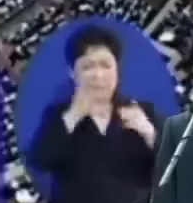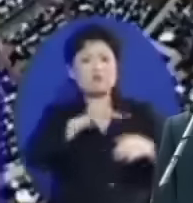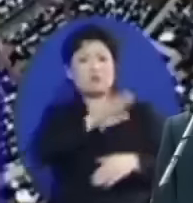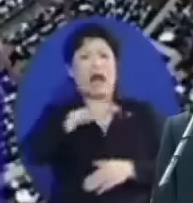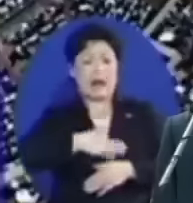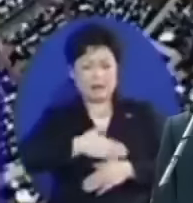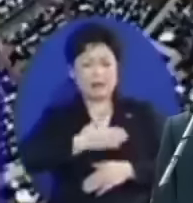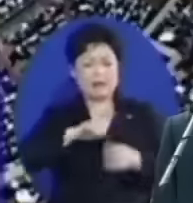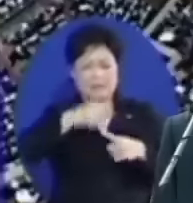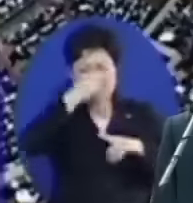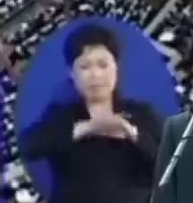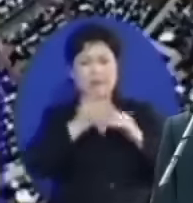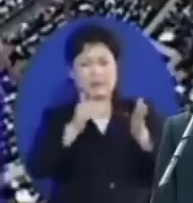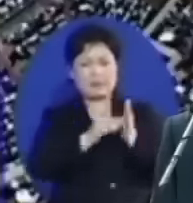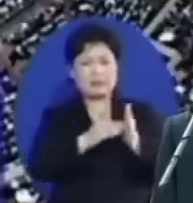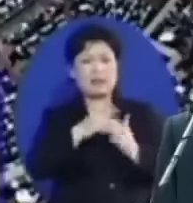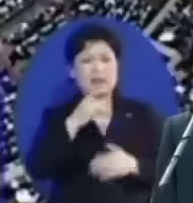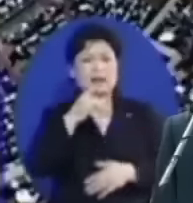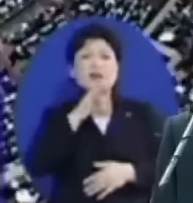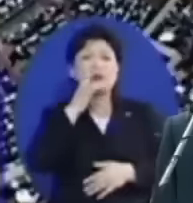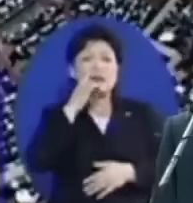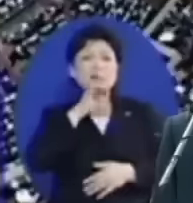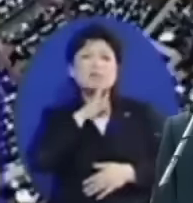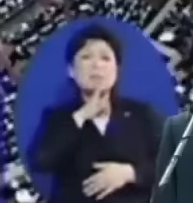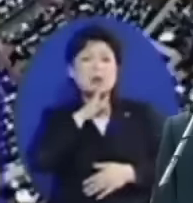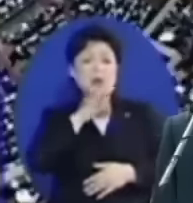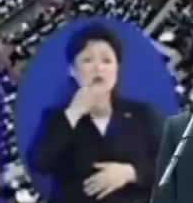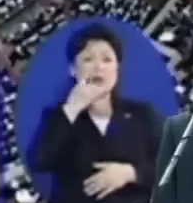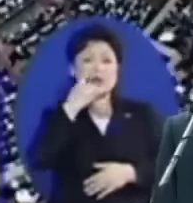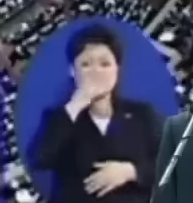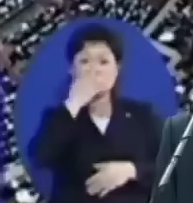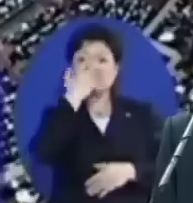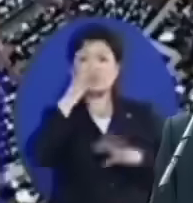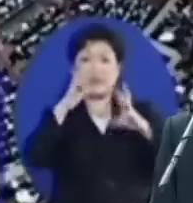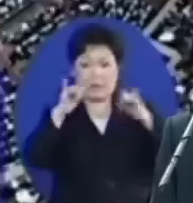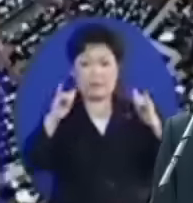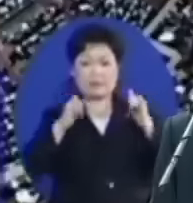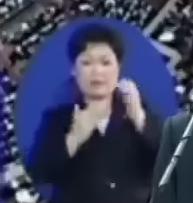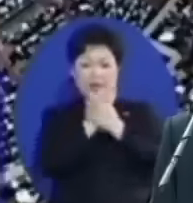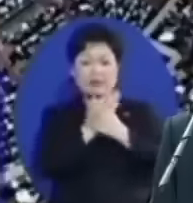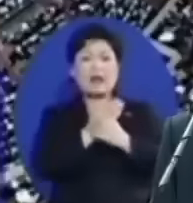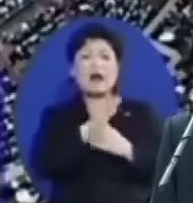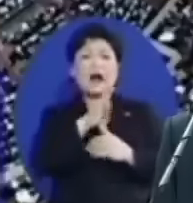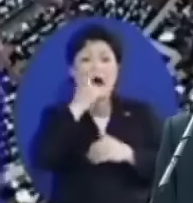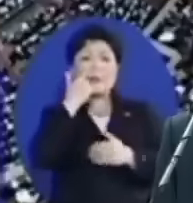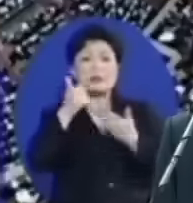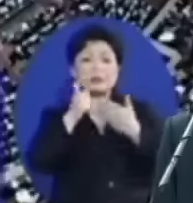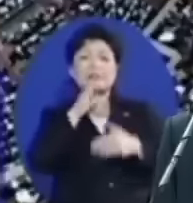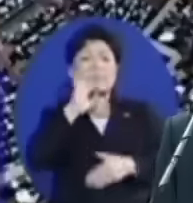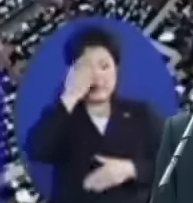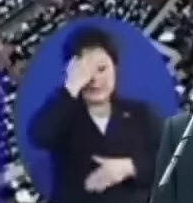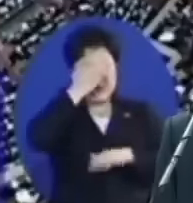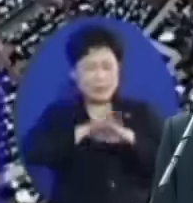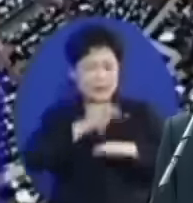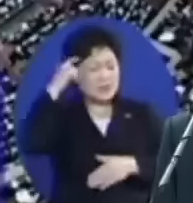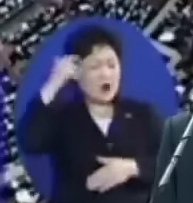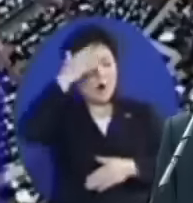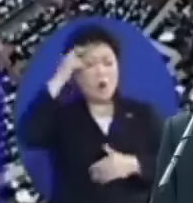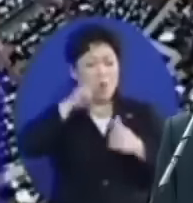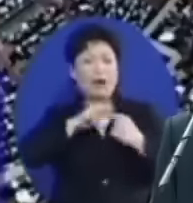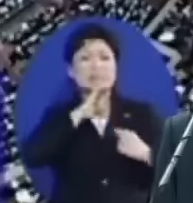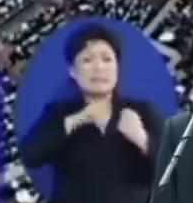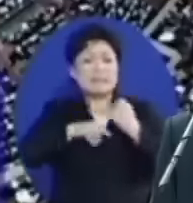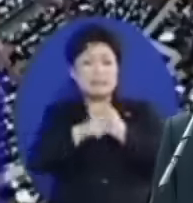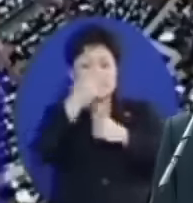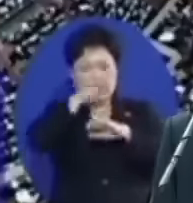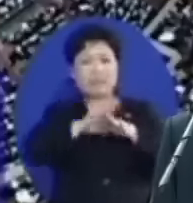것을 예배하노니 이는 구원이 유대인에게서 남이라. 아버지께 참되게 예배하는 자들은 영과 진리로 예배할 때가 오나니 곧